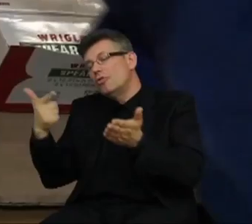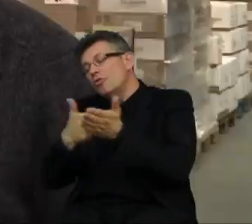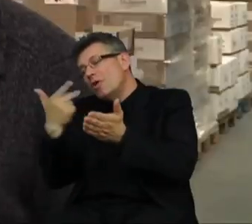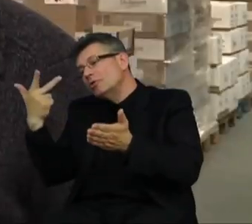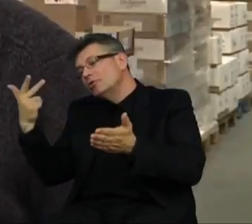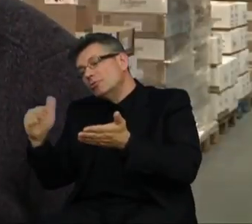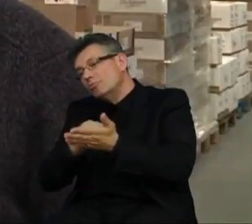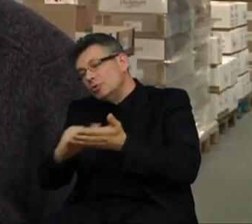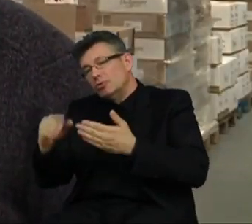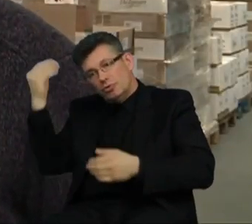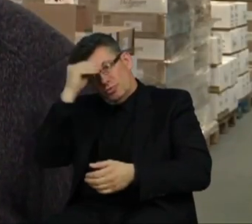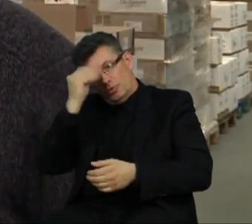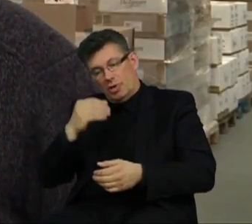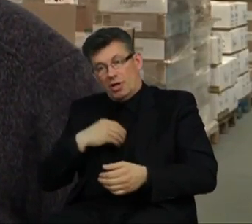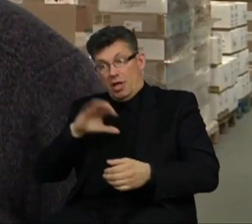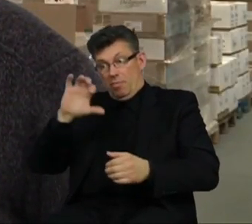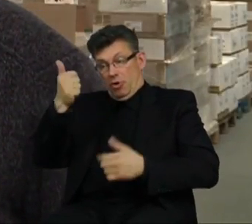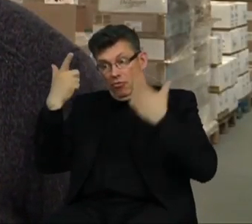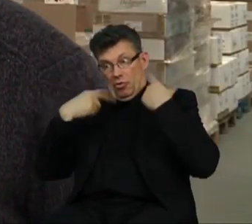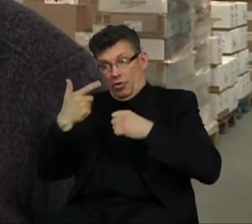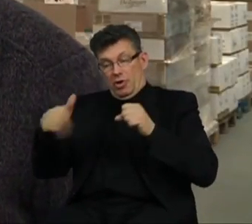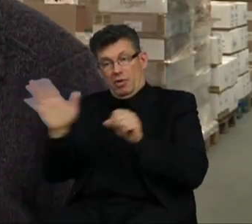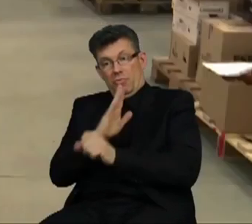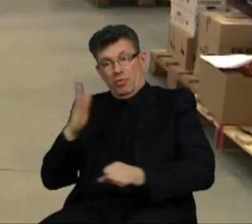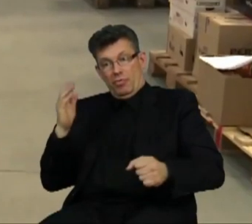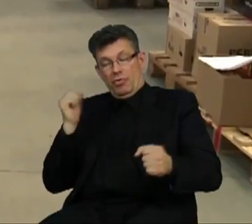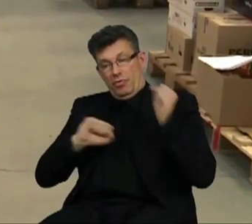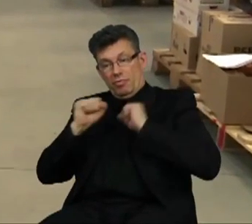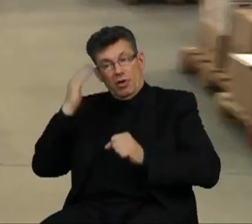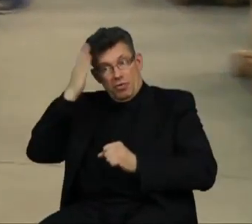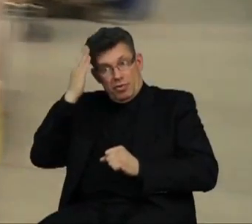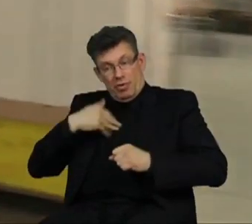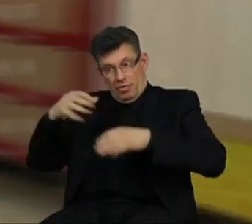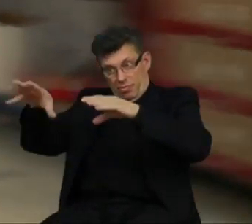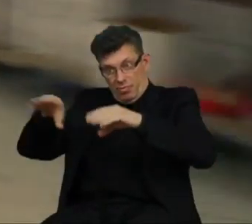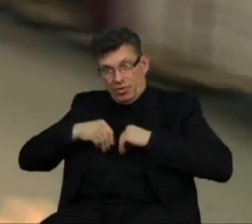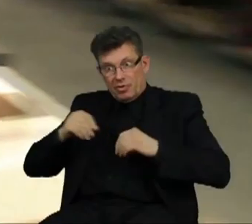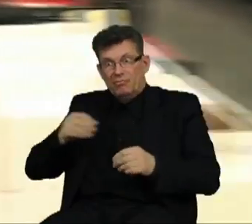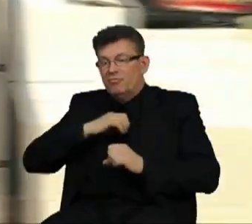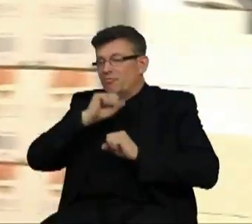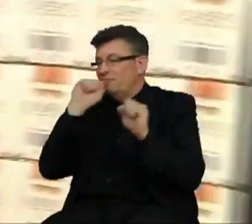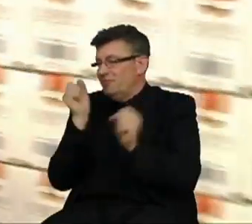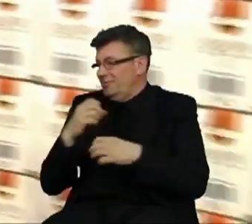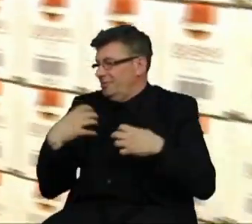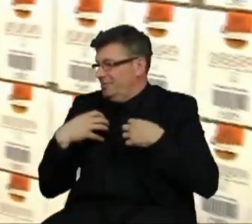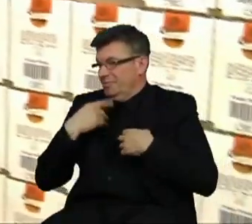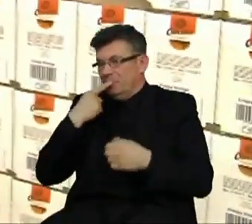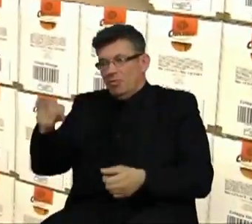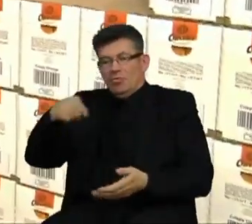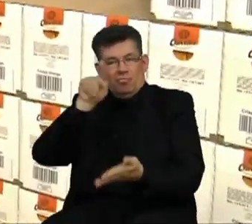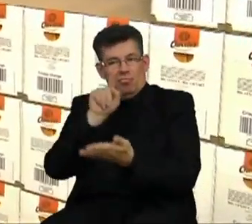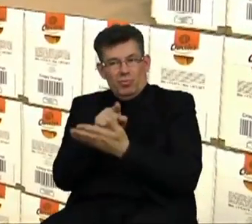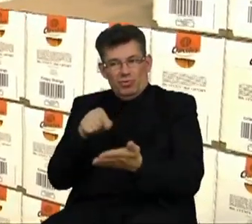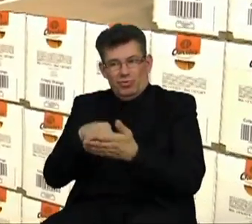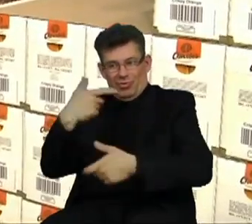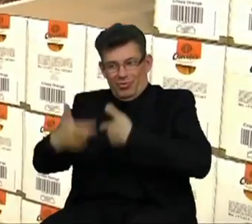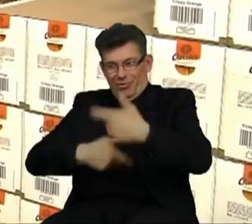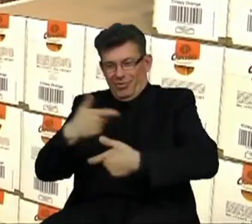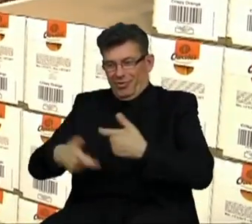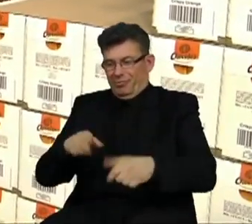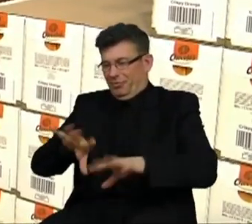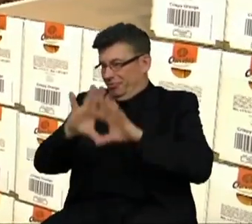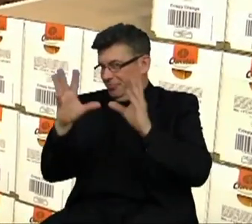nauczyła. Jak zatrudniałem pierwszą osobę niepełnosprawną intelektualnie, w życiu bym nie powiedział, że do takiego etapu dojdzie, że będą w stanie